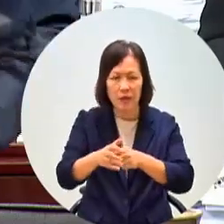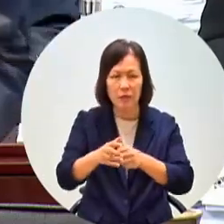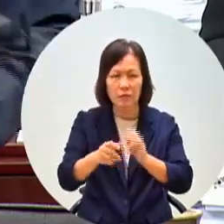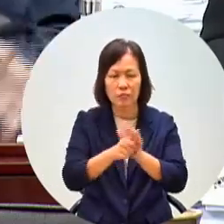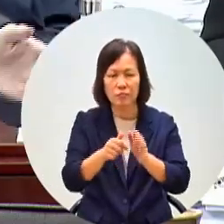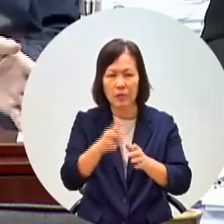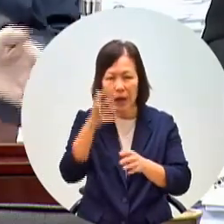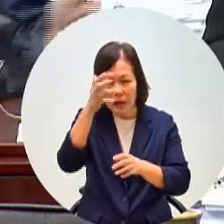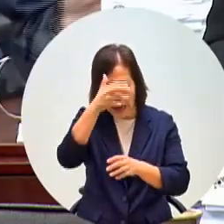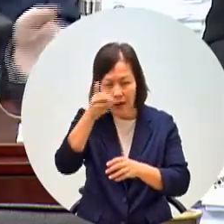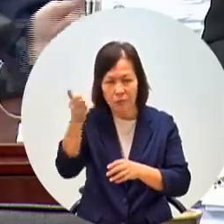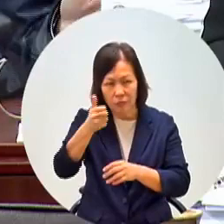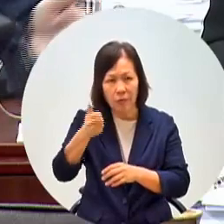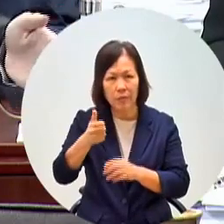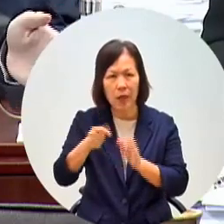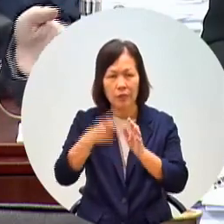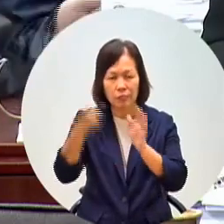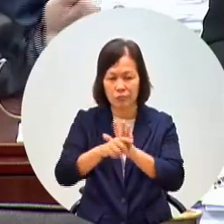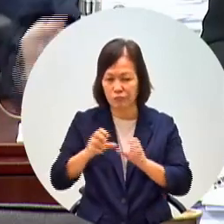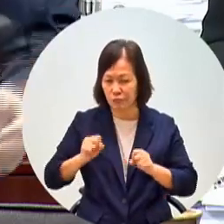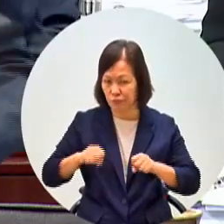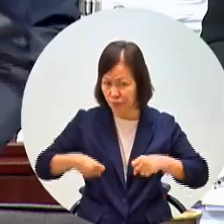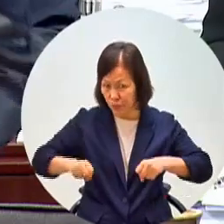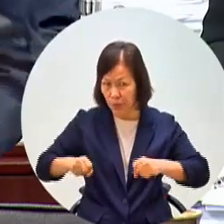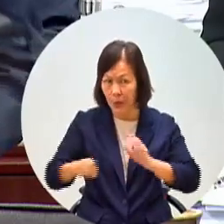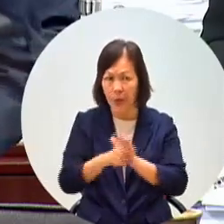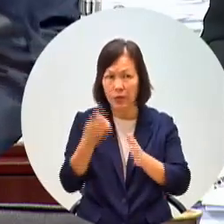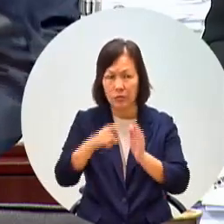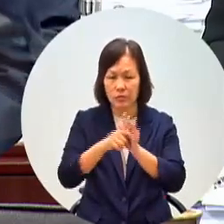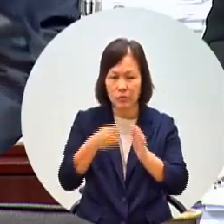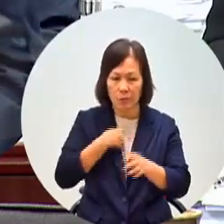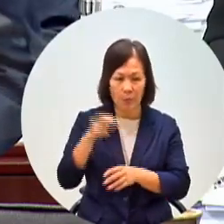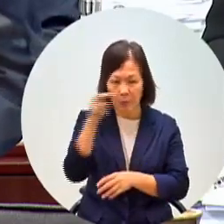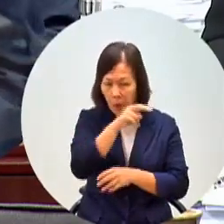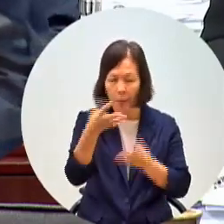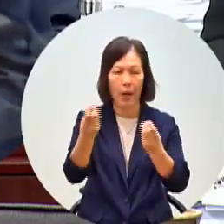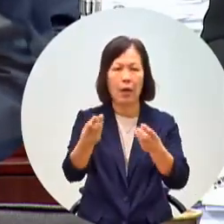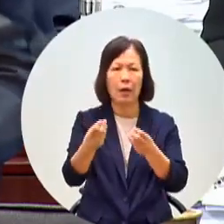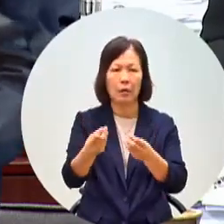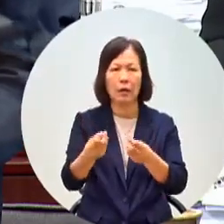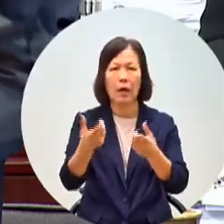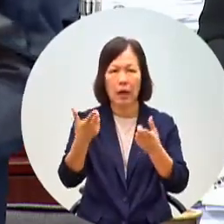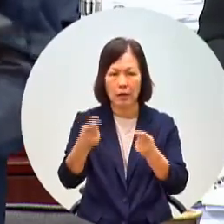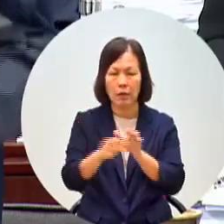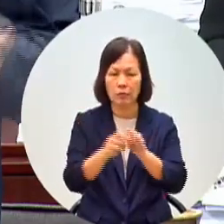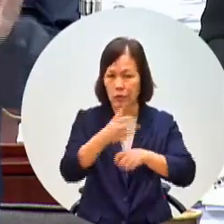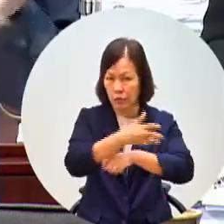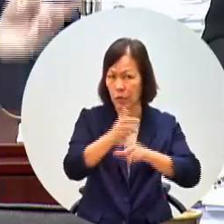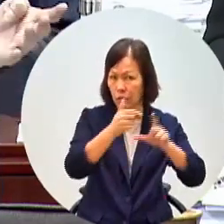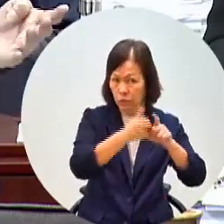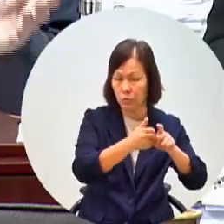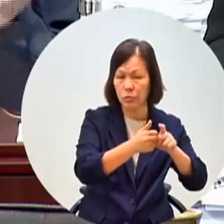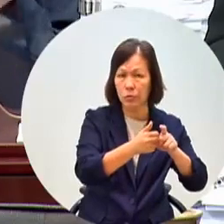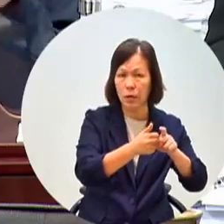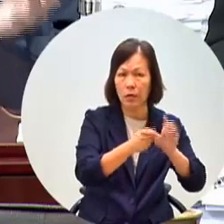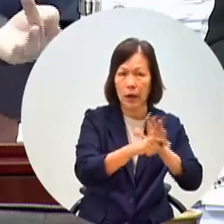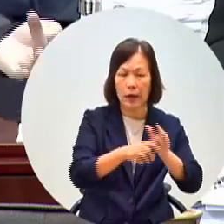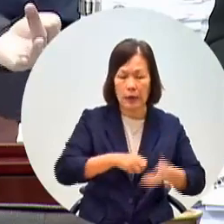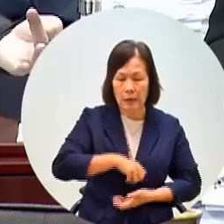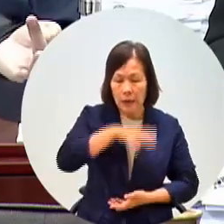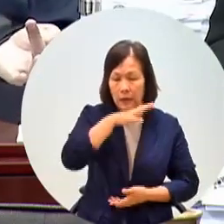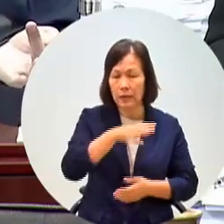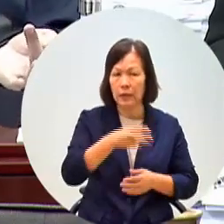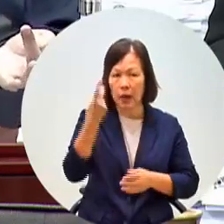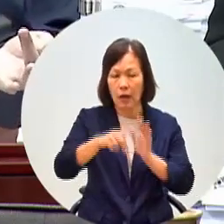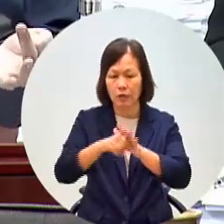里上咧，也是咧桥都歹，台桥有当时讲看不咧看啦。啊，即嘛是讲咱离管区，咱的年龄大的啊，还